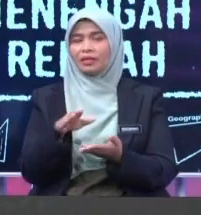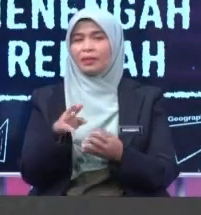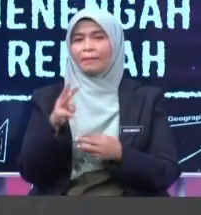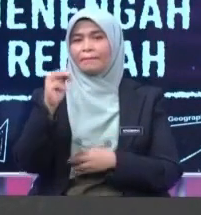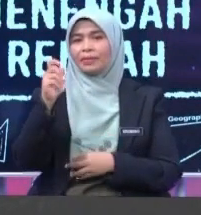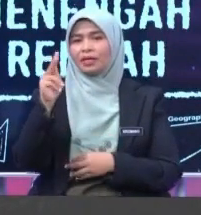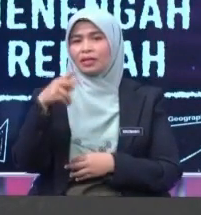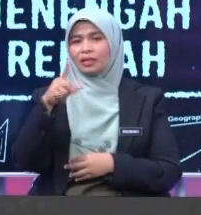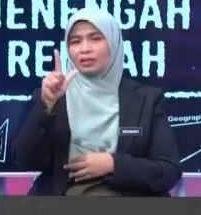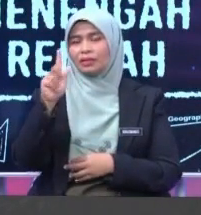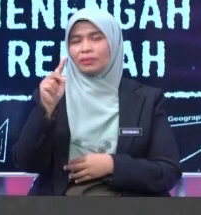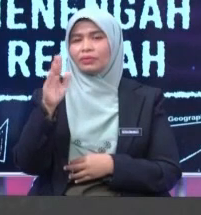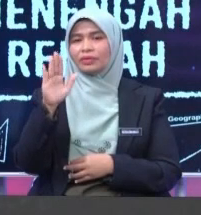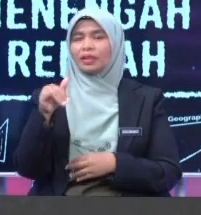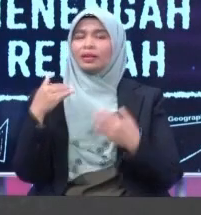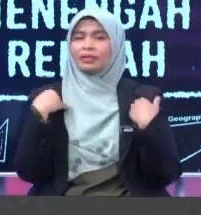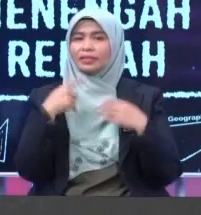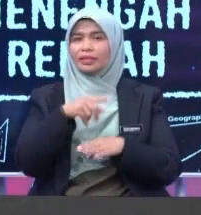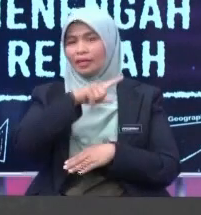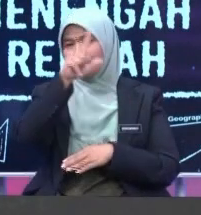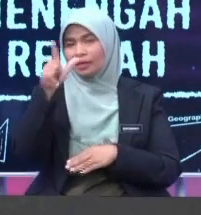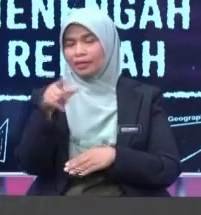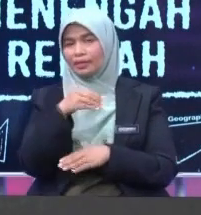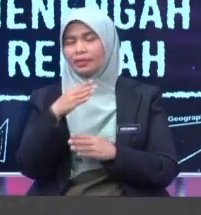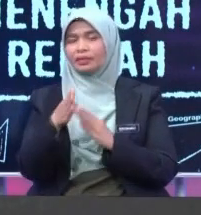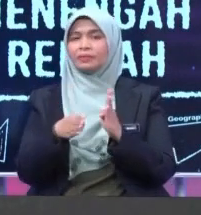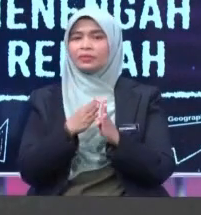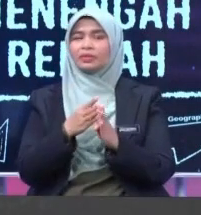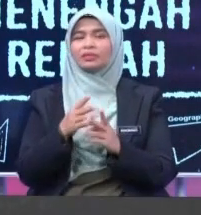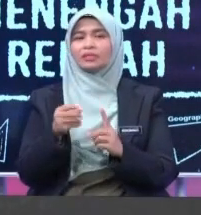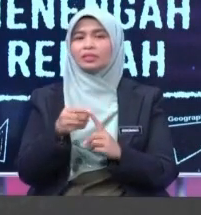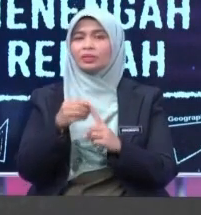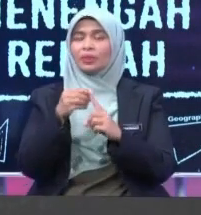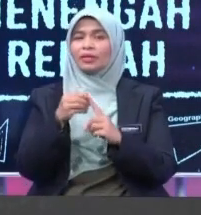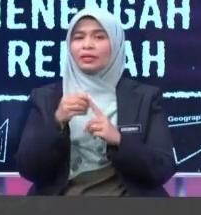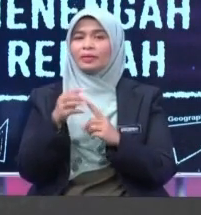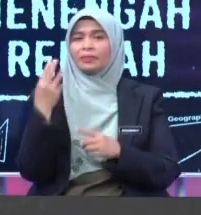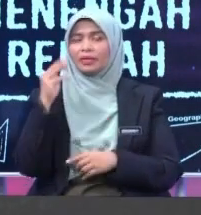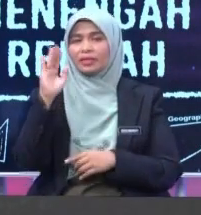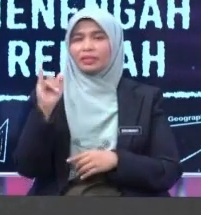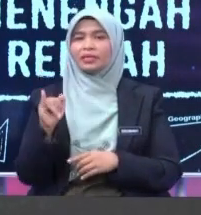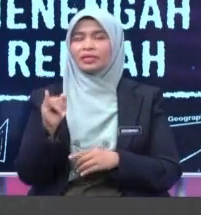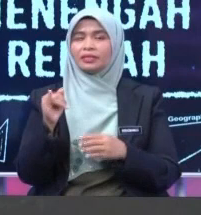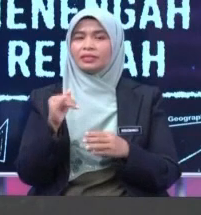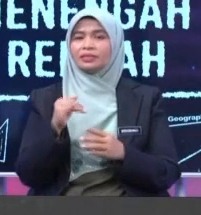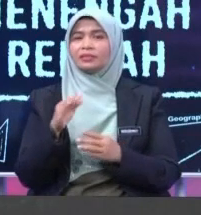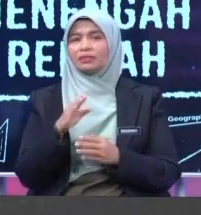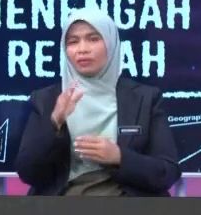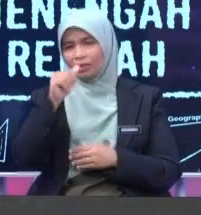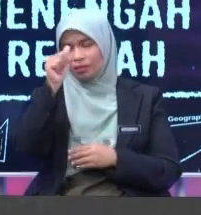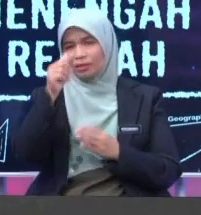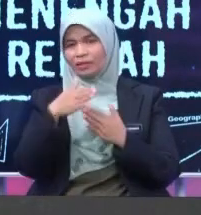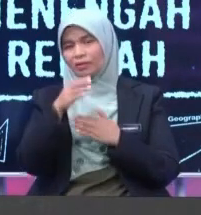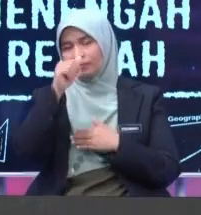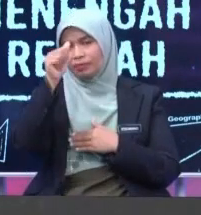yang ada di bumi, kecuali sesiapa yang dikehendaki Allah, kemudian ditiup sangkakala lagi, maka